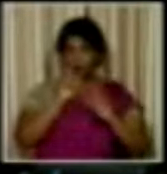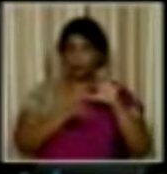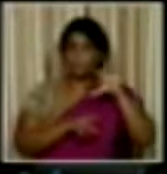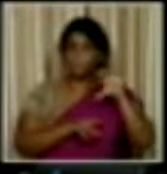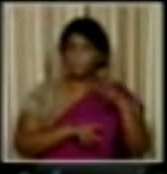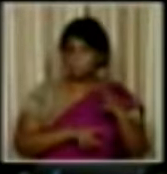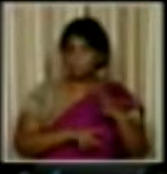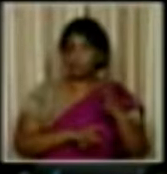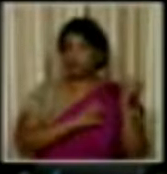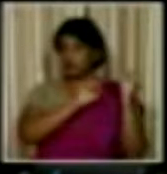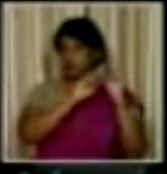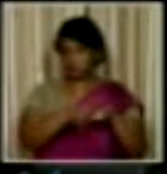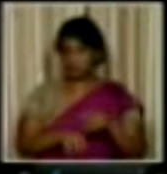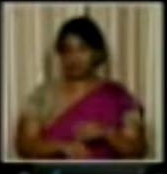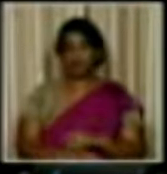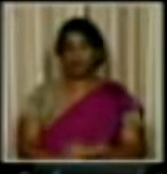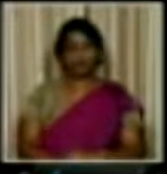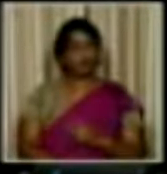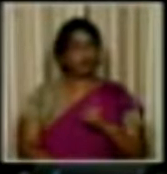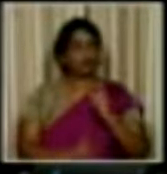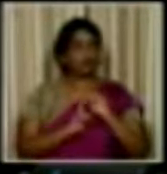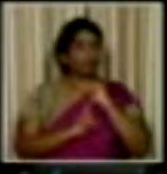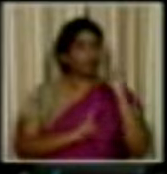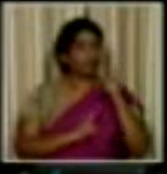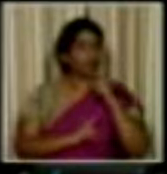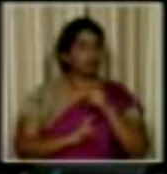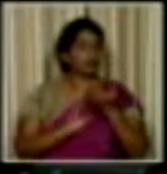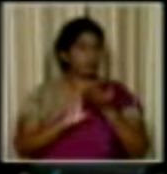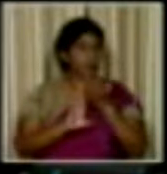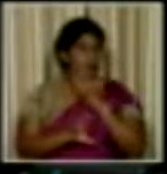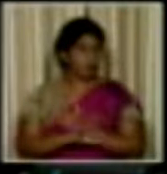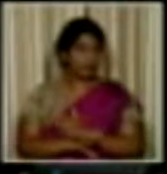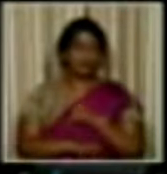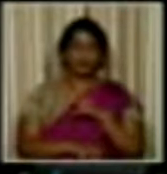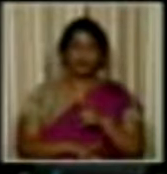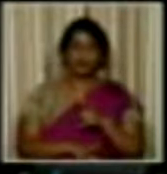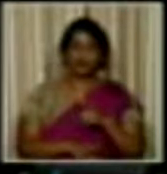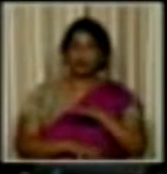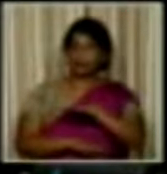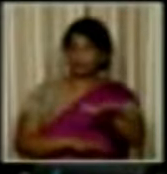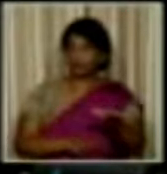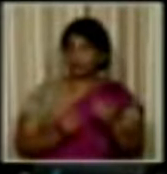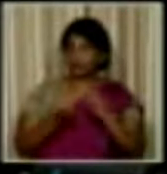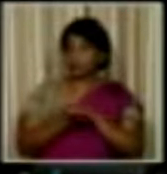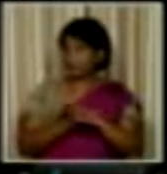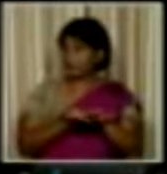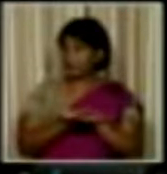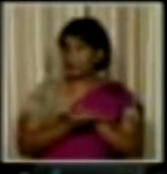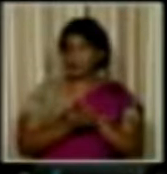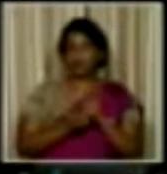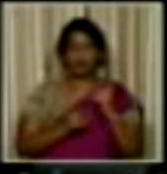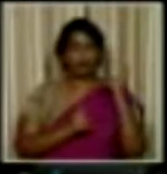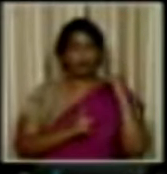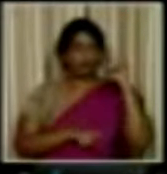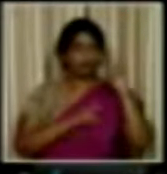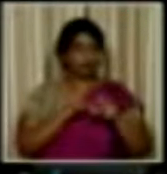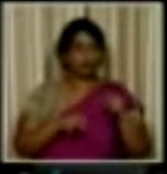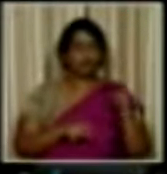500ක් පමණ යොදවලා පොසොන් පොහොය දිනට කලින් ඒ තැන සුද්ධ පවිත්‍ර කරගන්න හමුදා